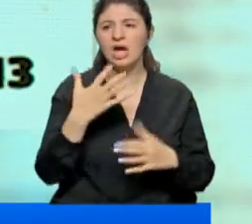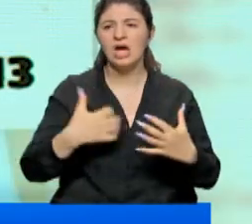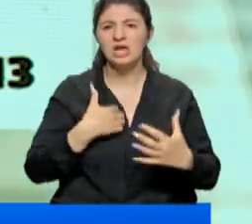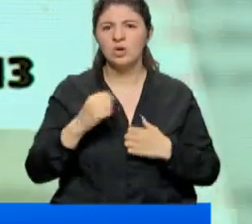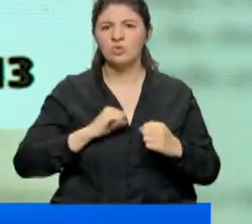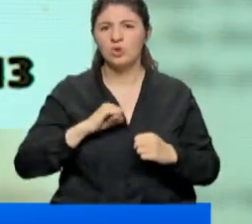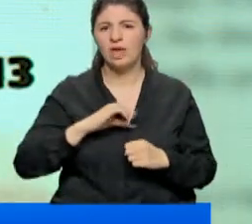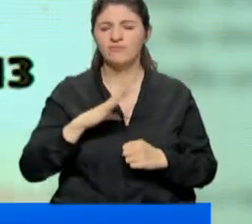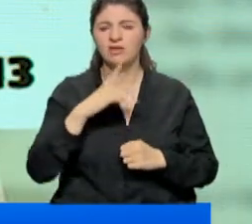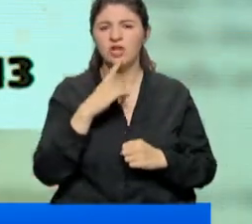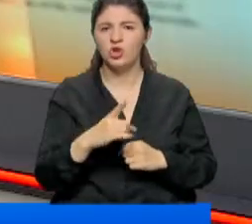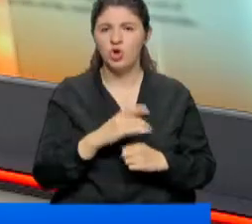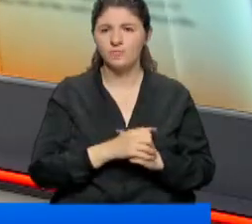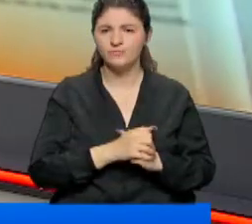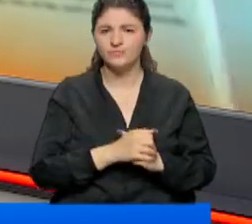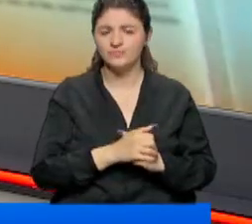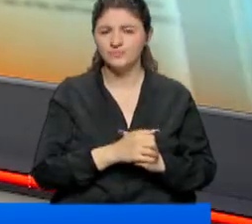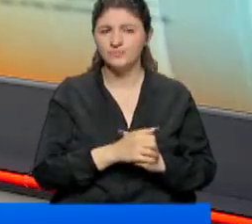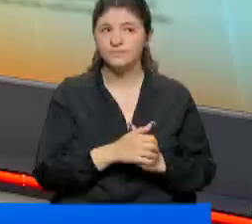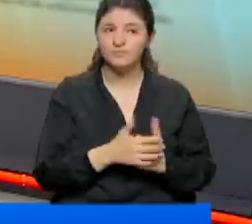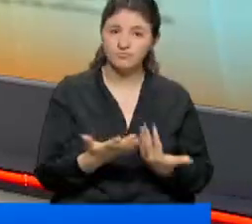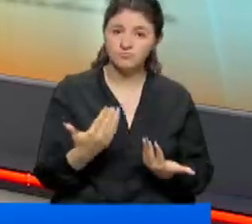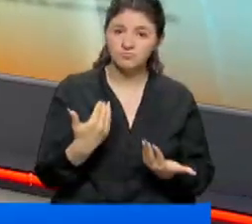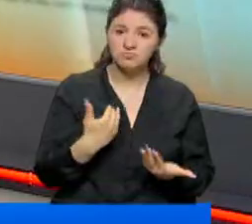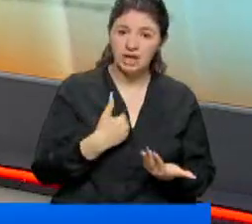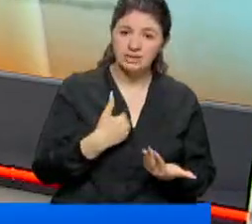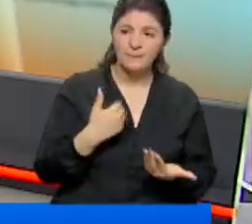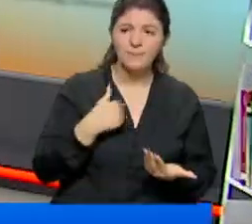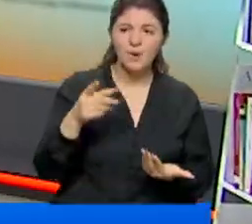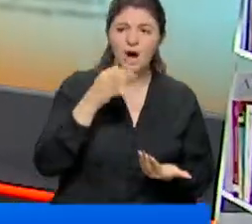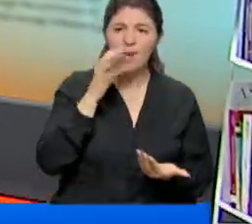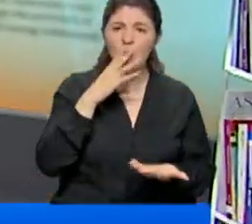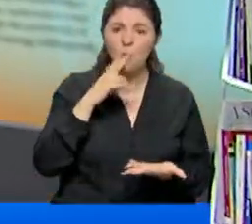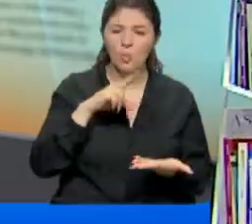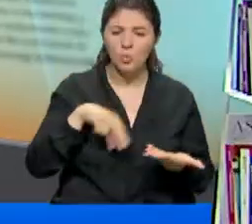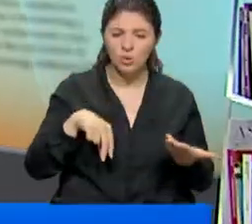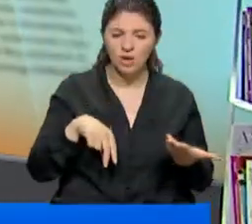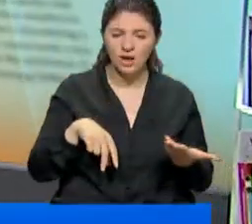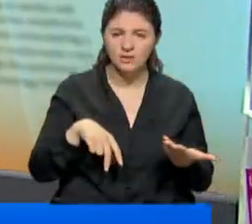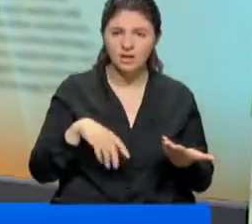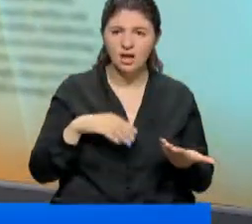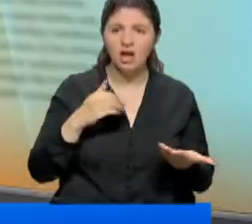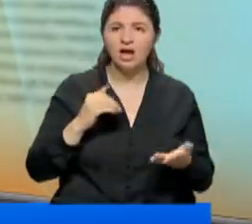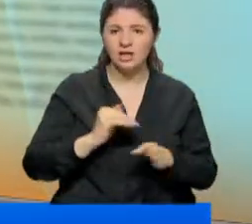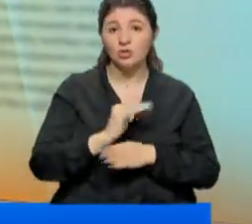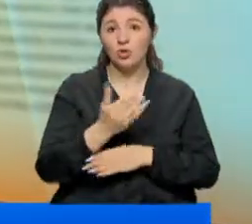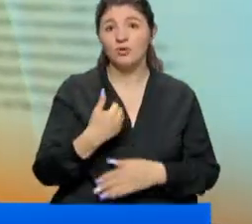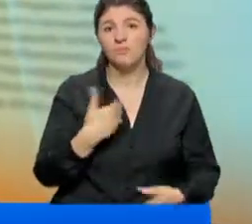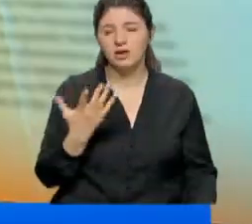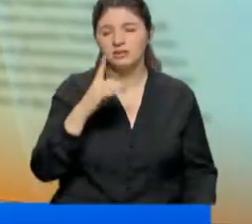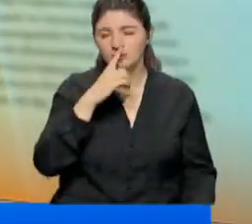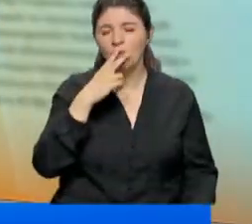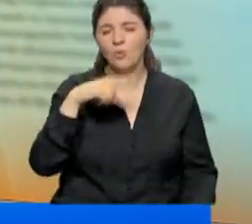endişeler var denilmekte şimdi ben ben bu o okurken yaşıyorum Ya Ya